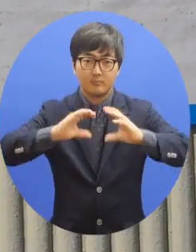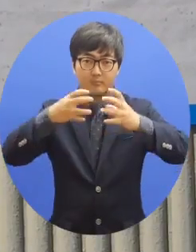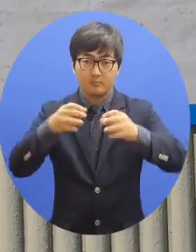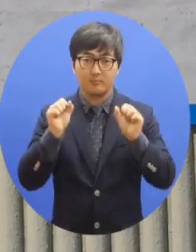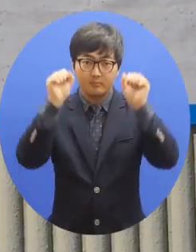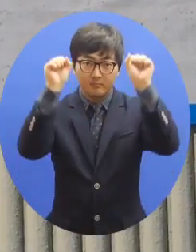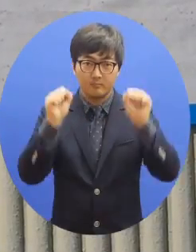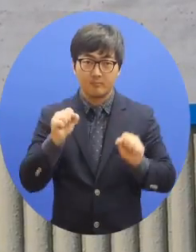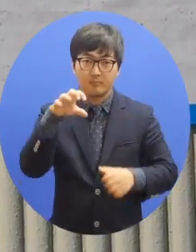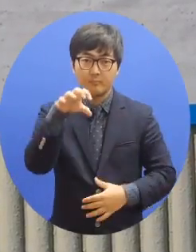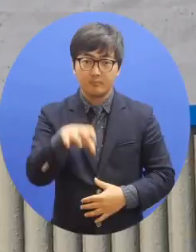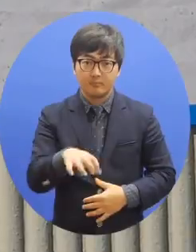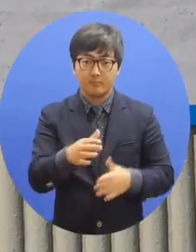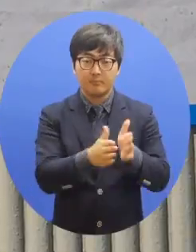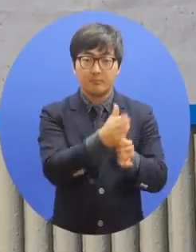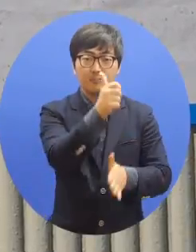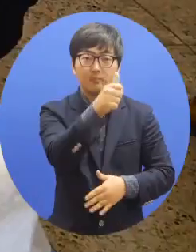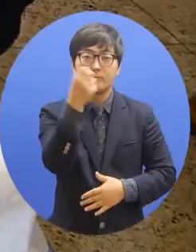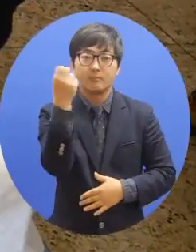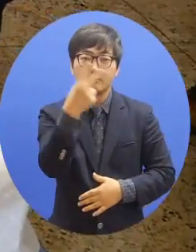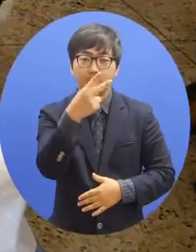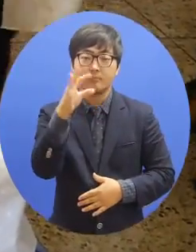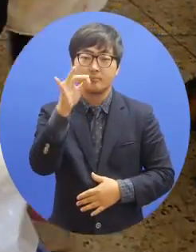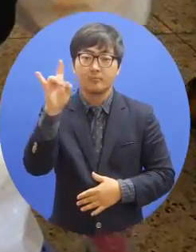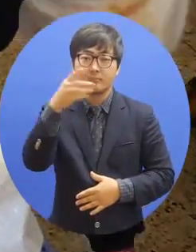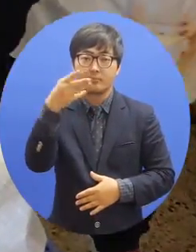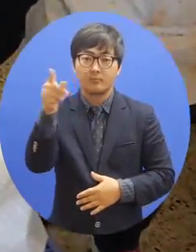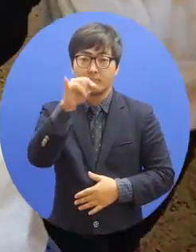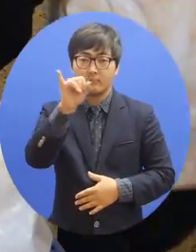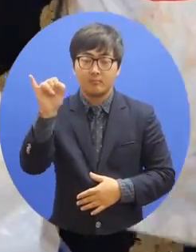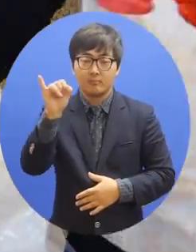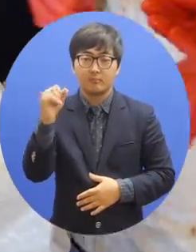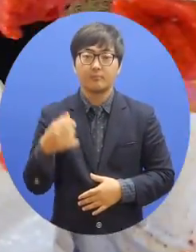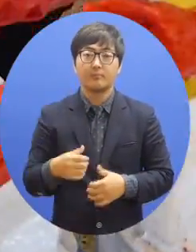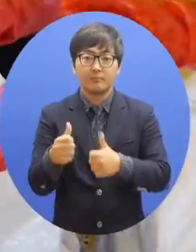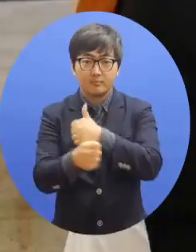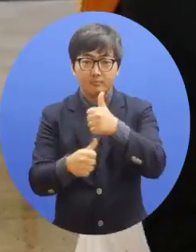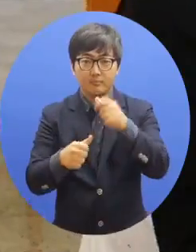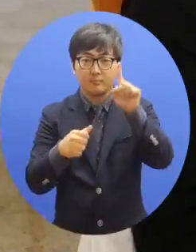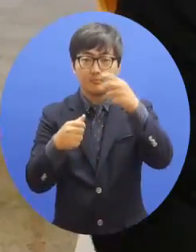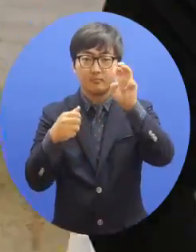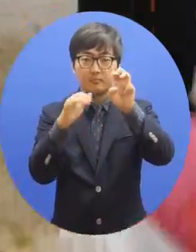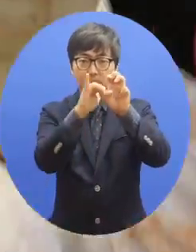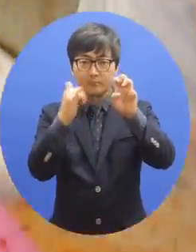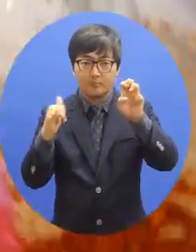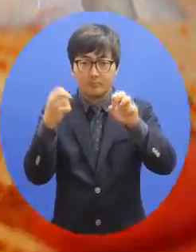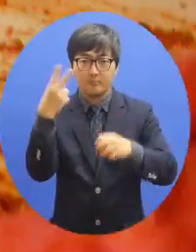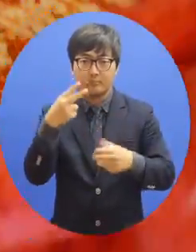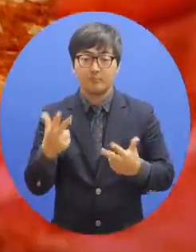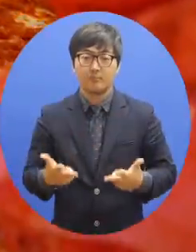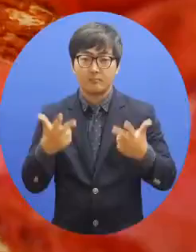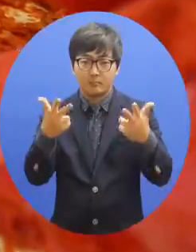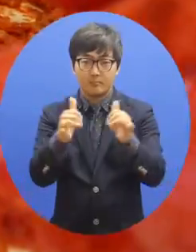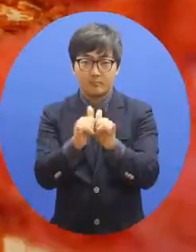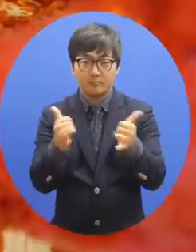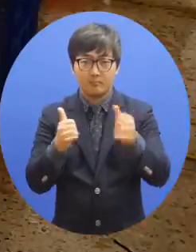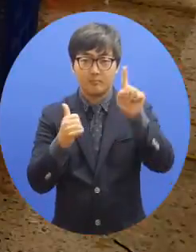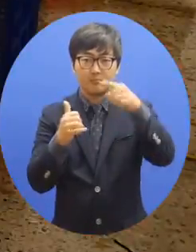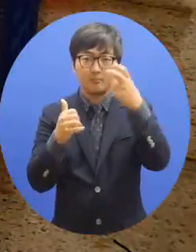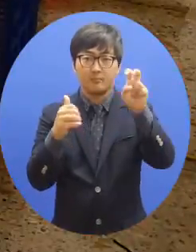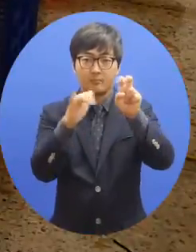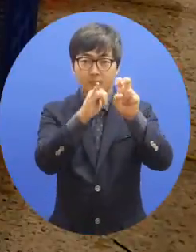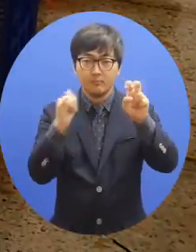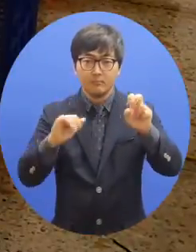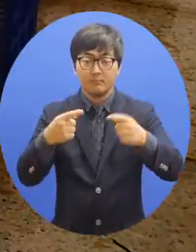백제체육관에서 오시덕 공주시장을 비롯해 애터미 임직원 130여 명, 공주시 자원봉사자 120여 명이